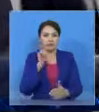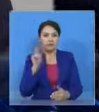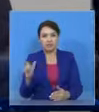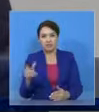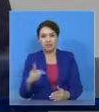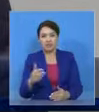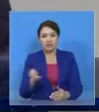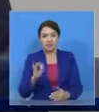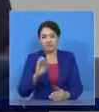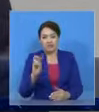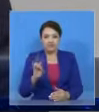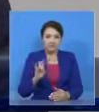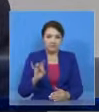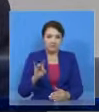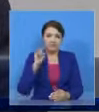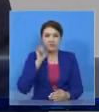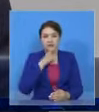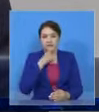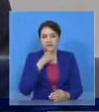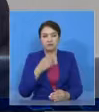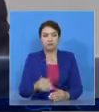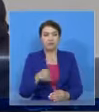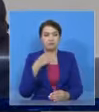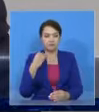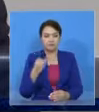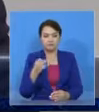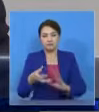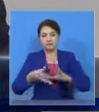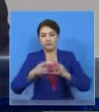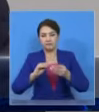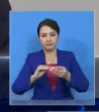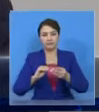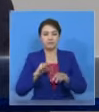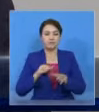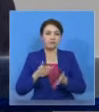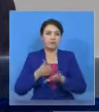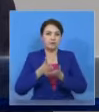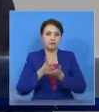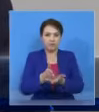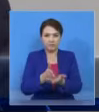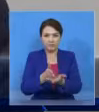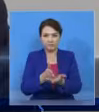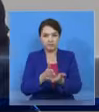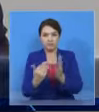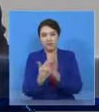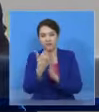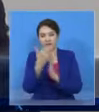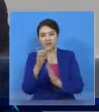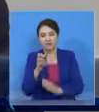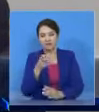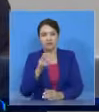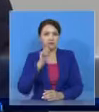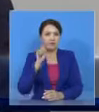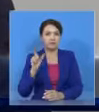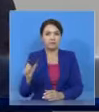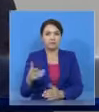драйвером экономики и целом направлен на получение компетенции молодых